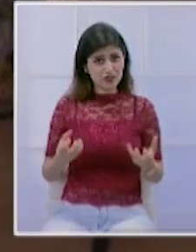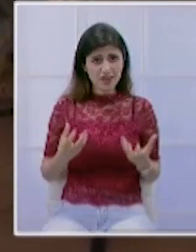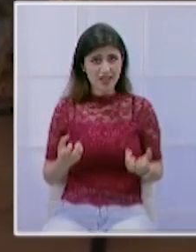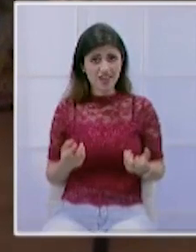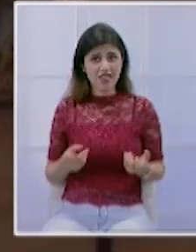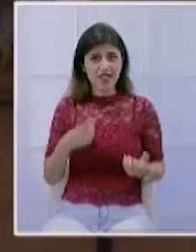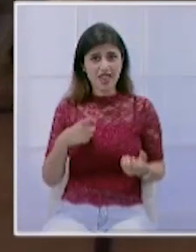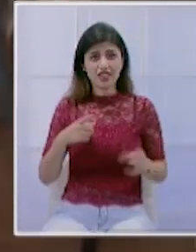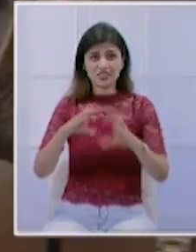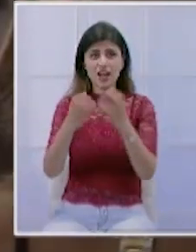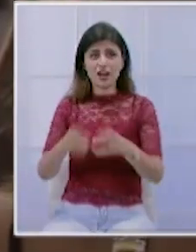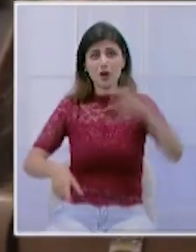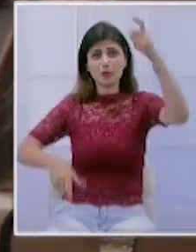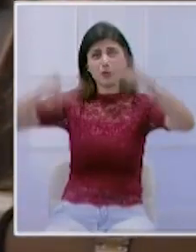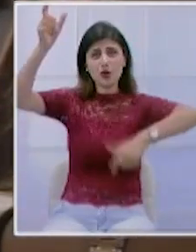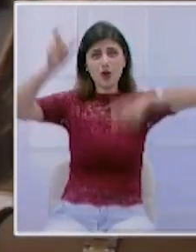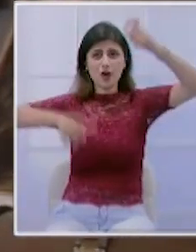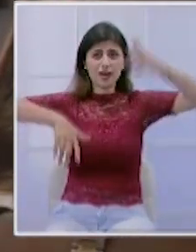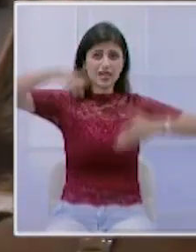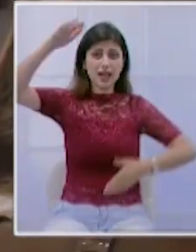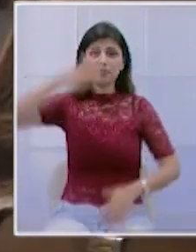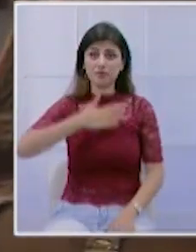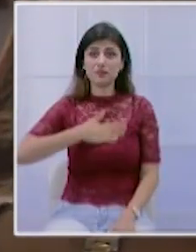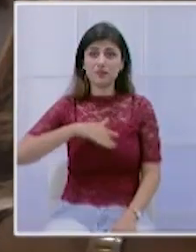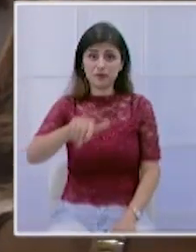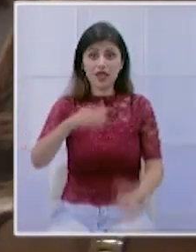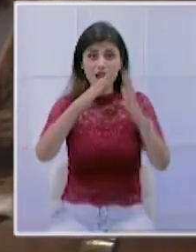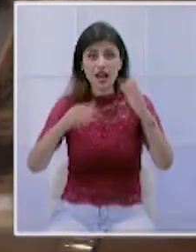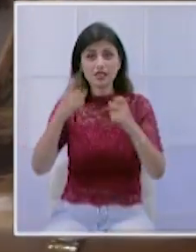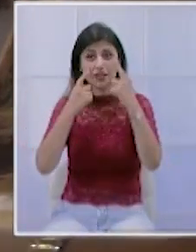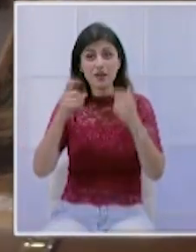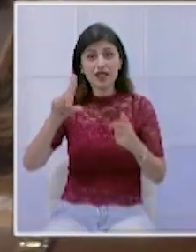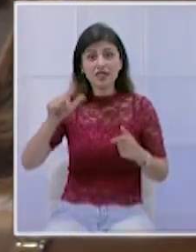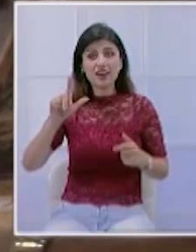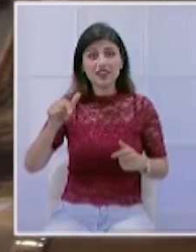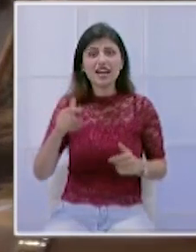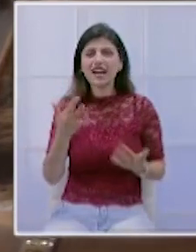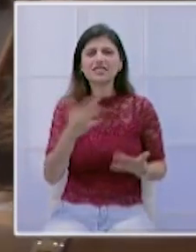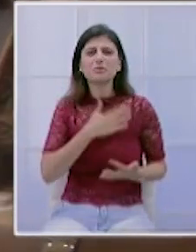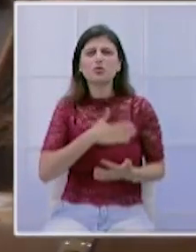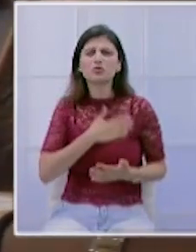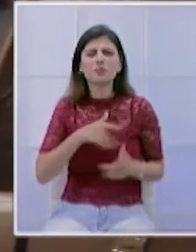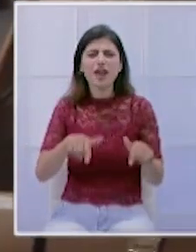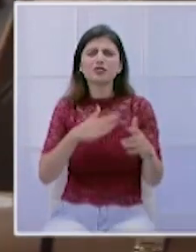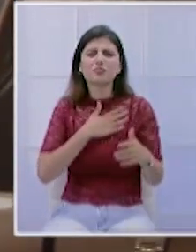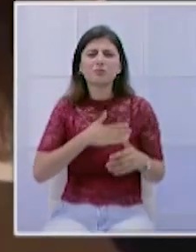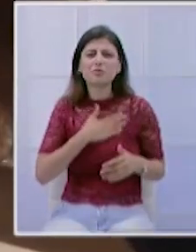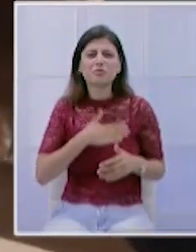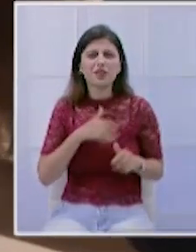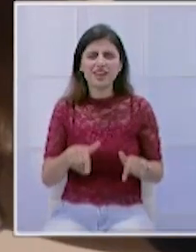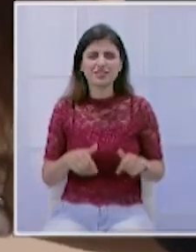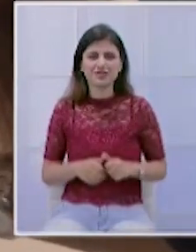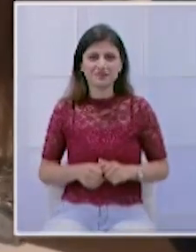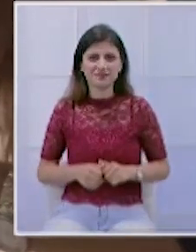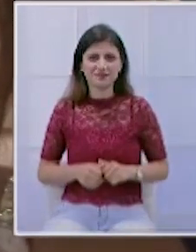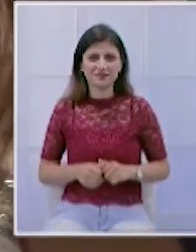Îți place aici, la Casa Experimentelor? Da. Da? Cât de mult? Ce ți-a plăcut mai mult? Când am dat pilutele. Îți place